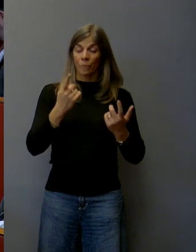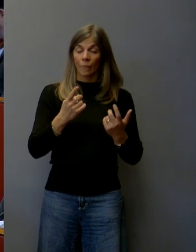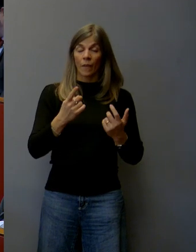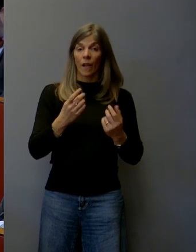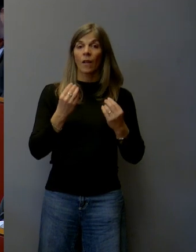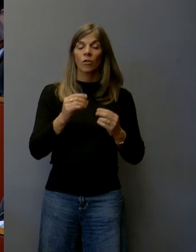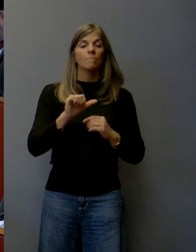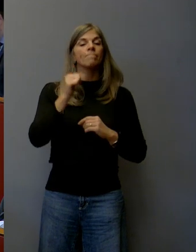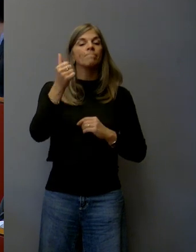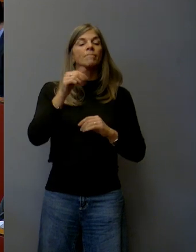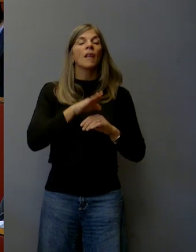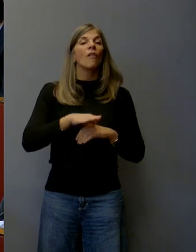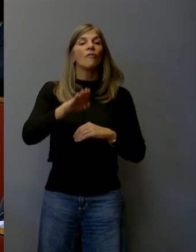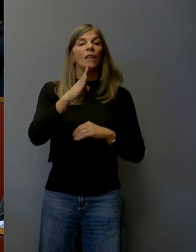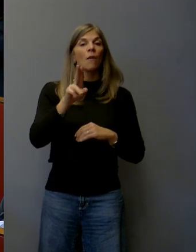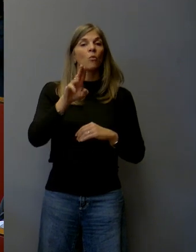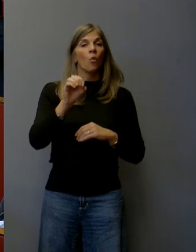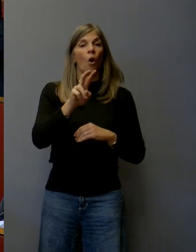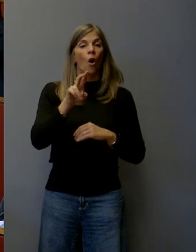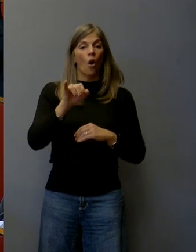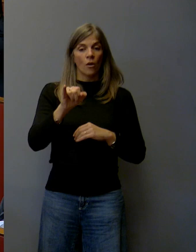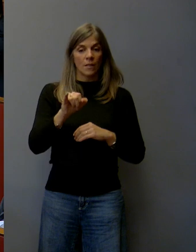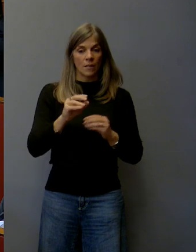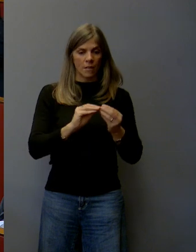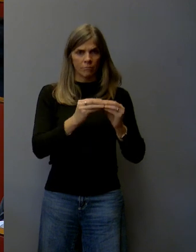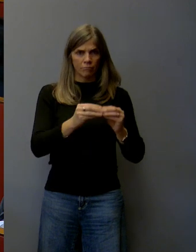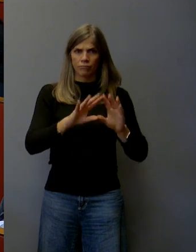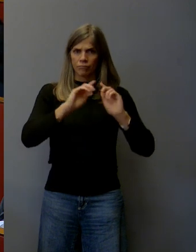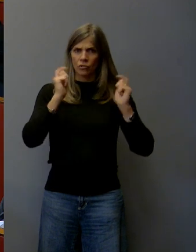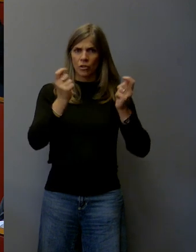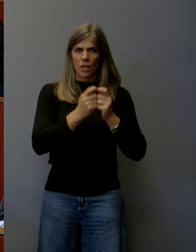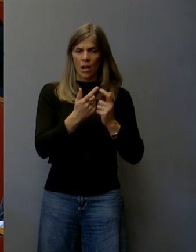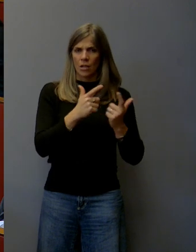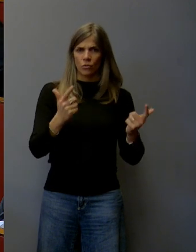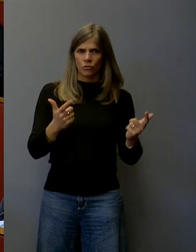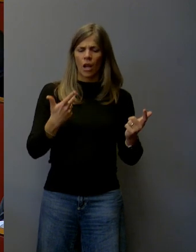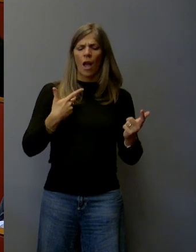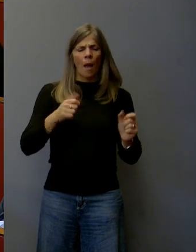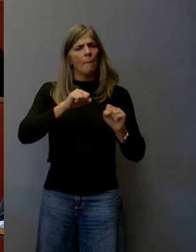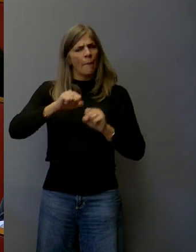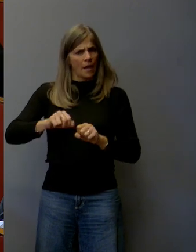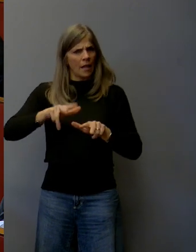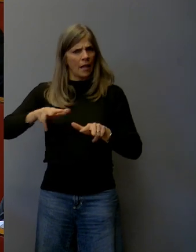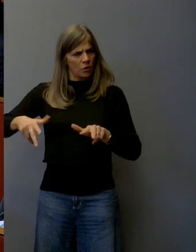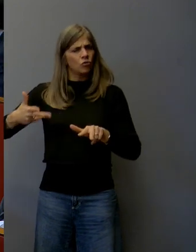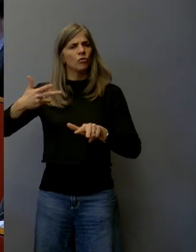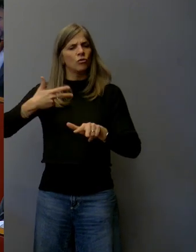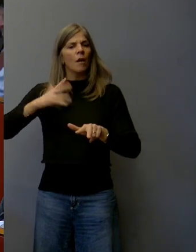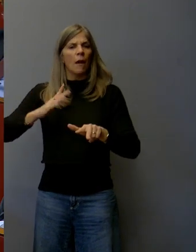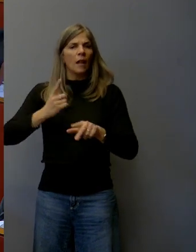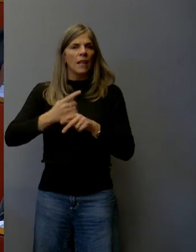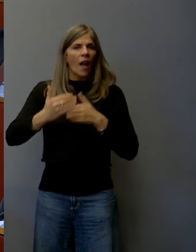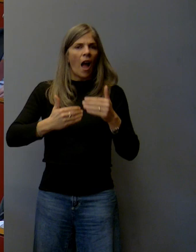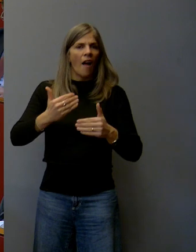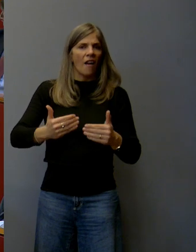di via Buozzi cioè il parcheggio ma c'erano altri progetti che dovevano andare avanti e poi perché c'è piazza